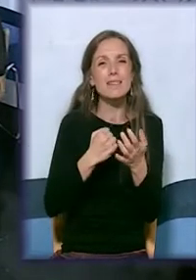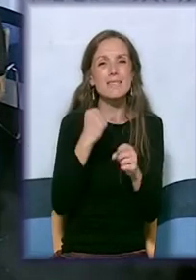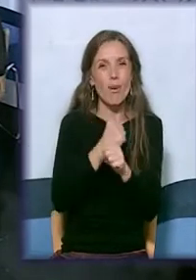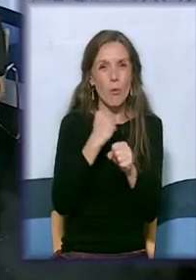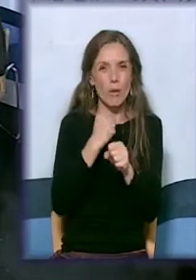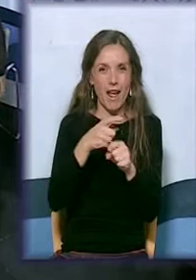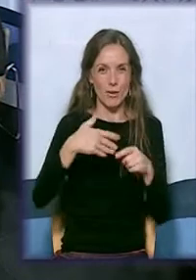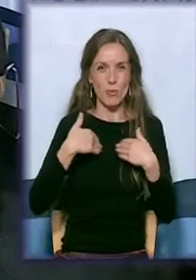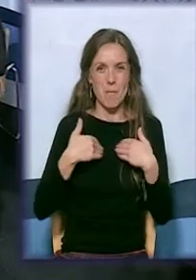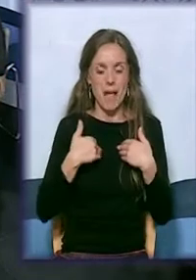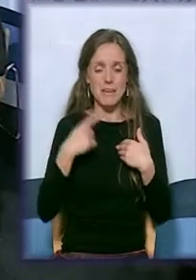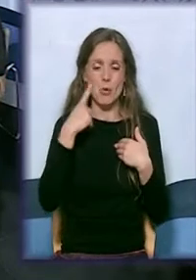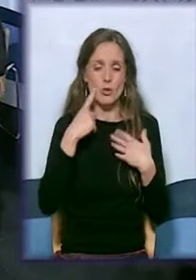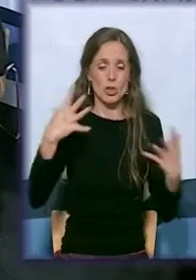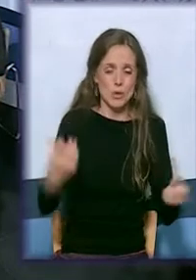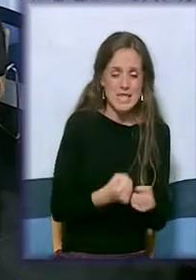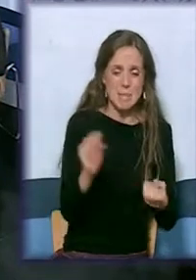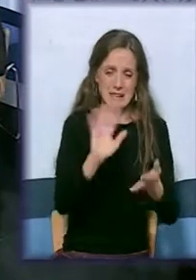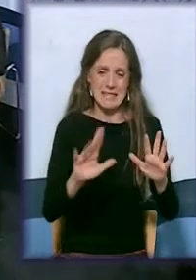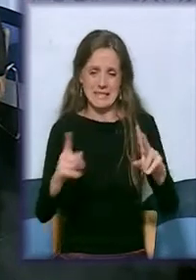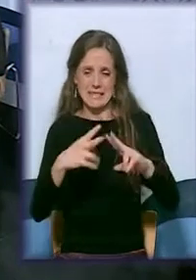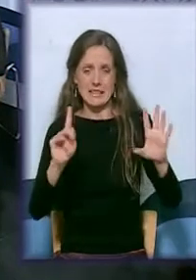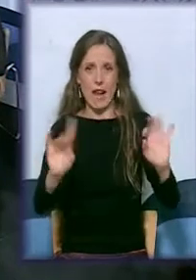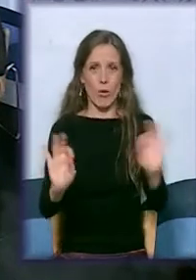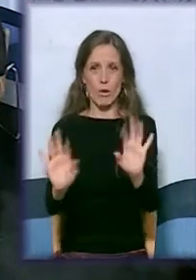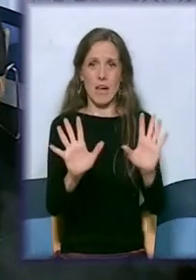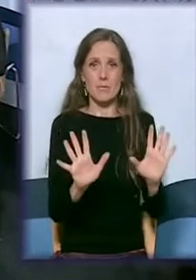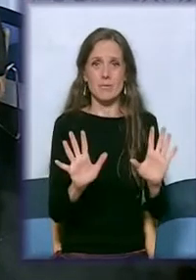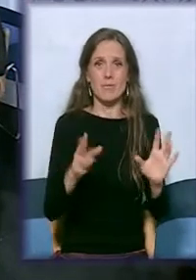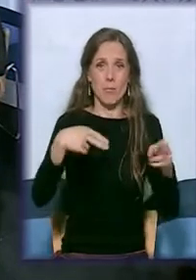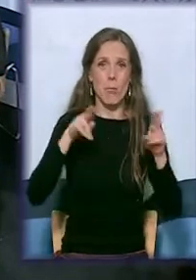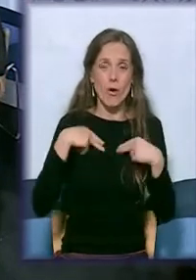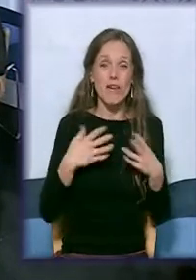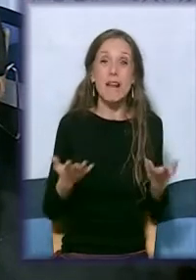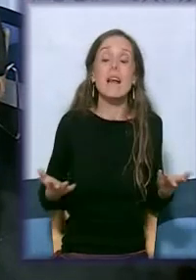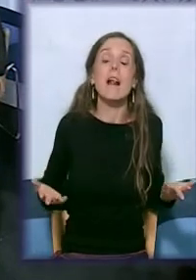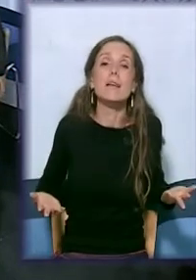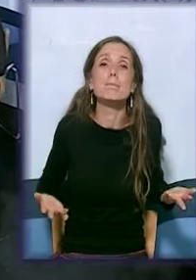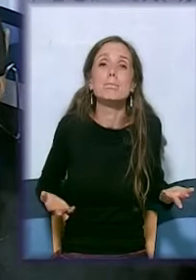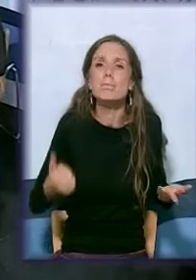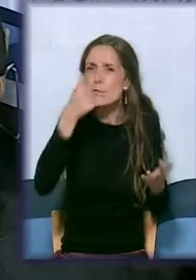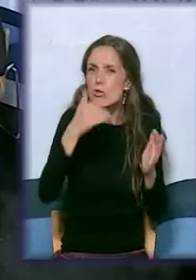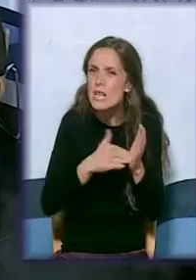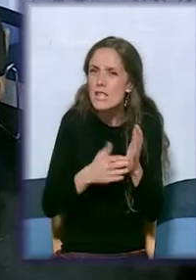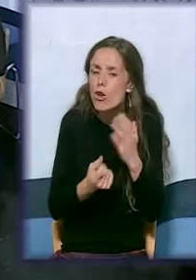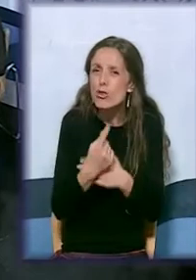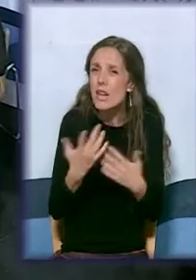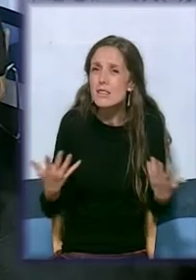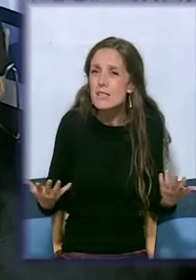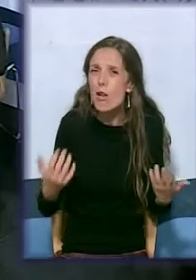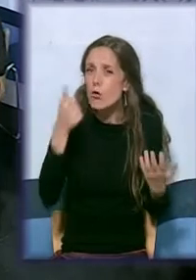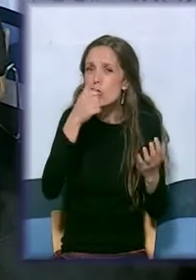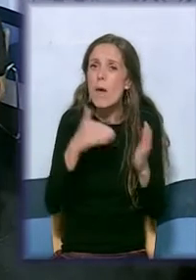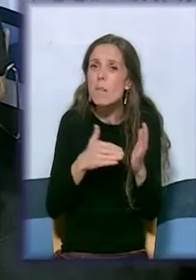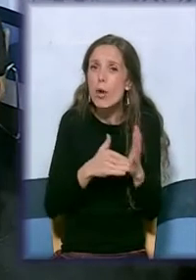mladi tu, da nešto spašavaju, nešto lično da rade, ali šta se još desilo? Šta je još tu